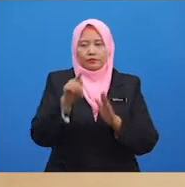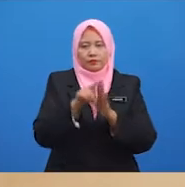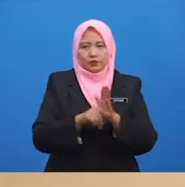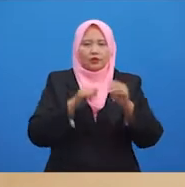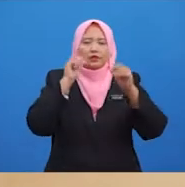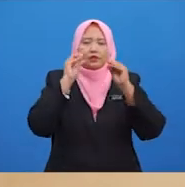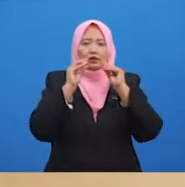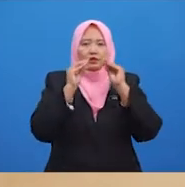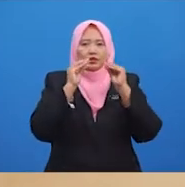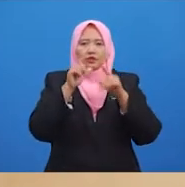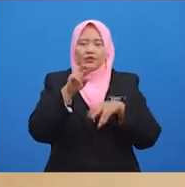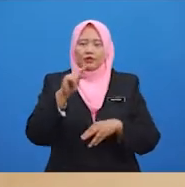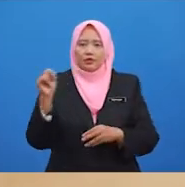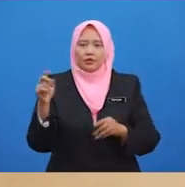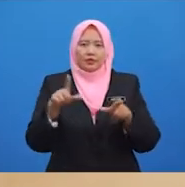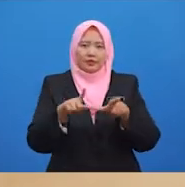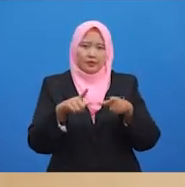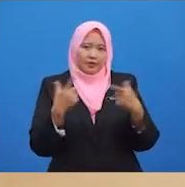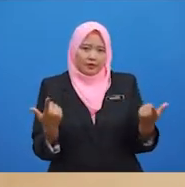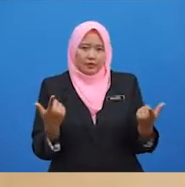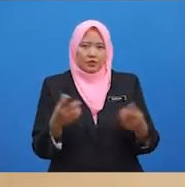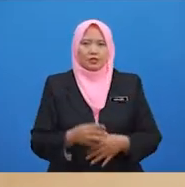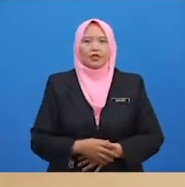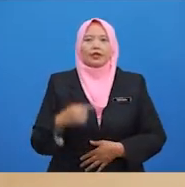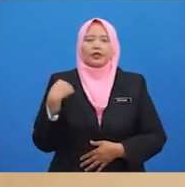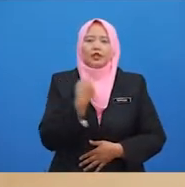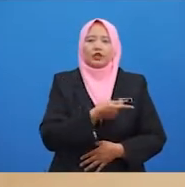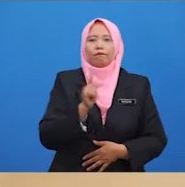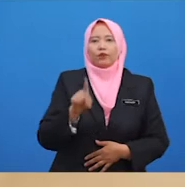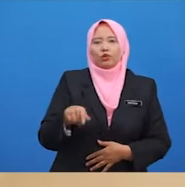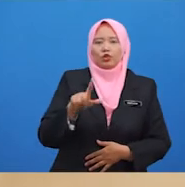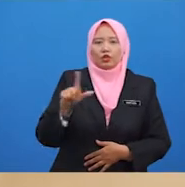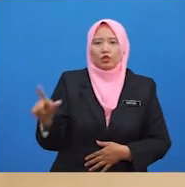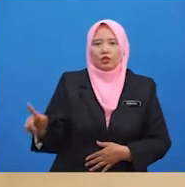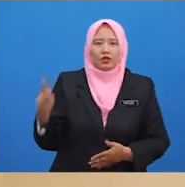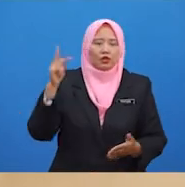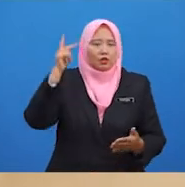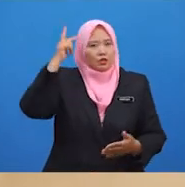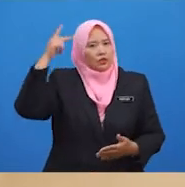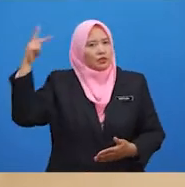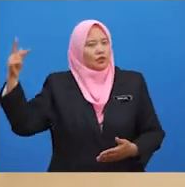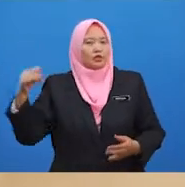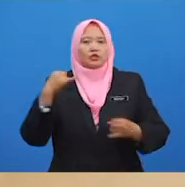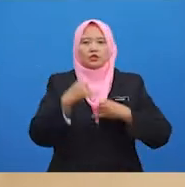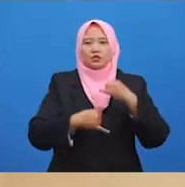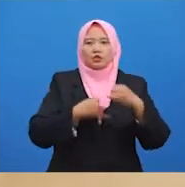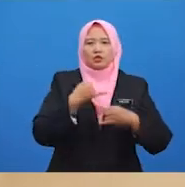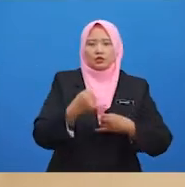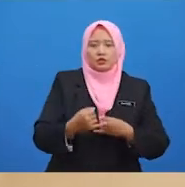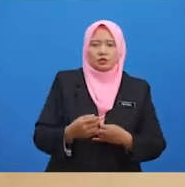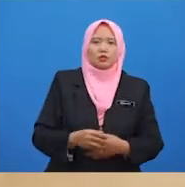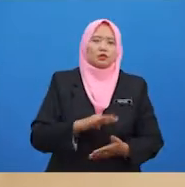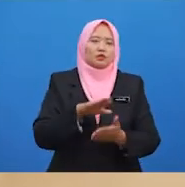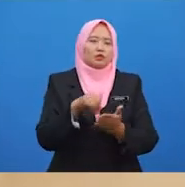Pengajaran lain yang terdapat dalam sajak tersebut ialah kita perlulah mengenang jasa para pejuang negara.